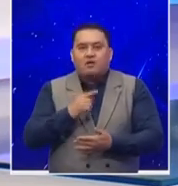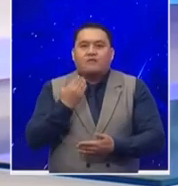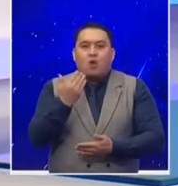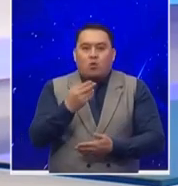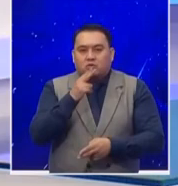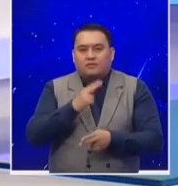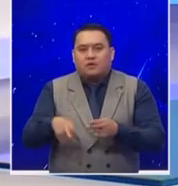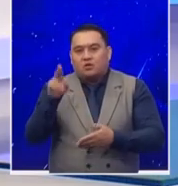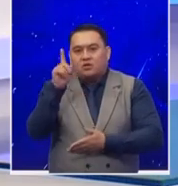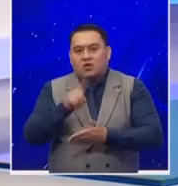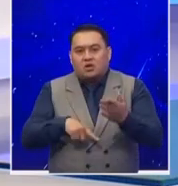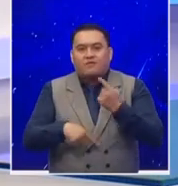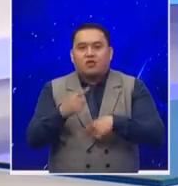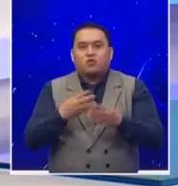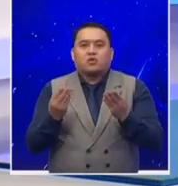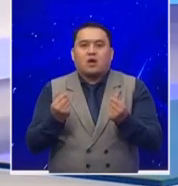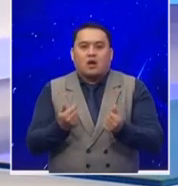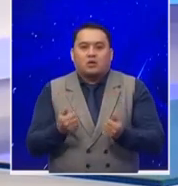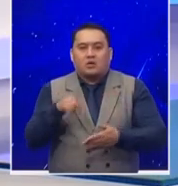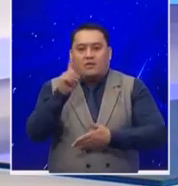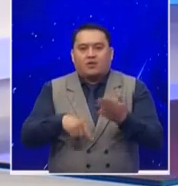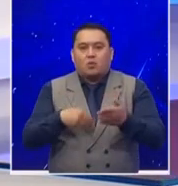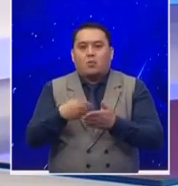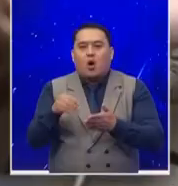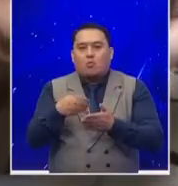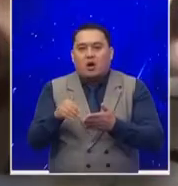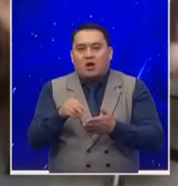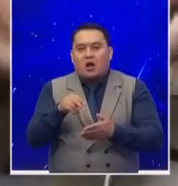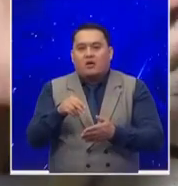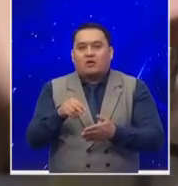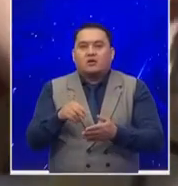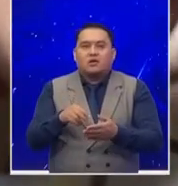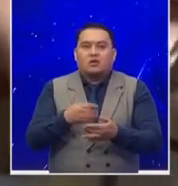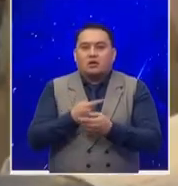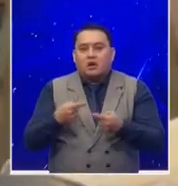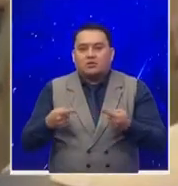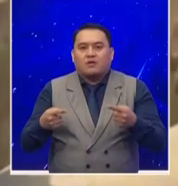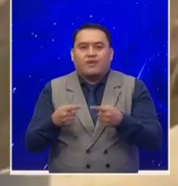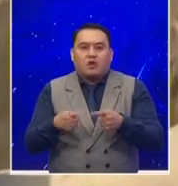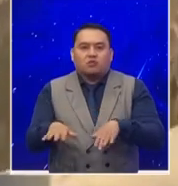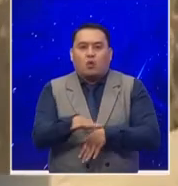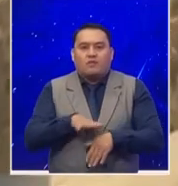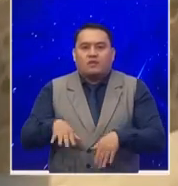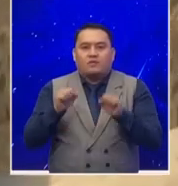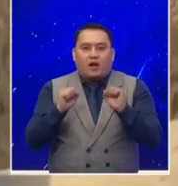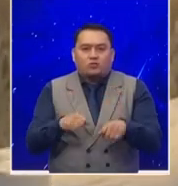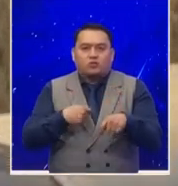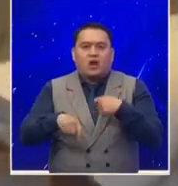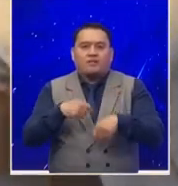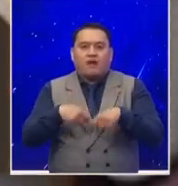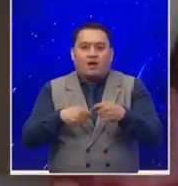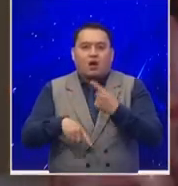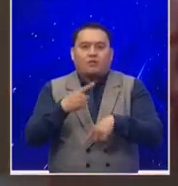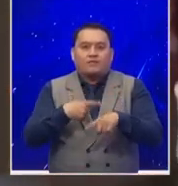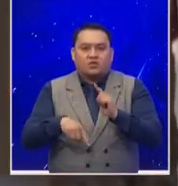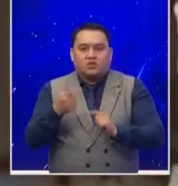не теряют надежды вернуть свои деньги. Теперь доверчивые покупательницы обивают пороги различных инстанций. Они намерены вернуть товар и